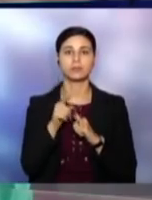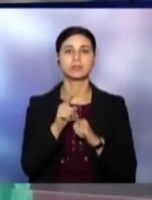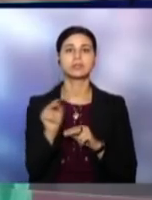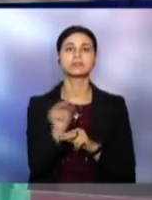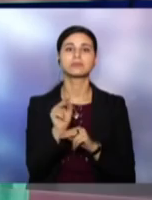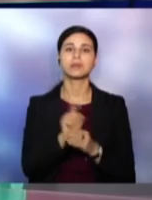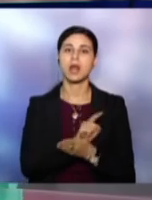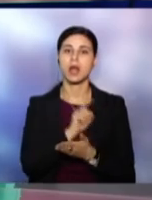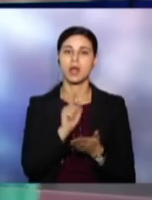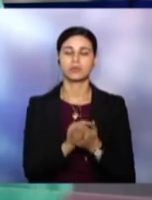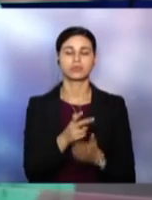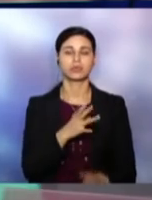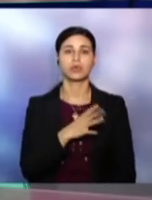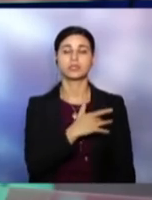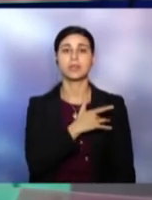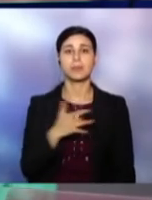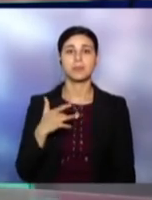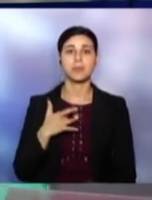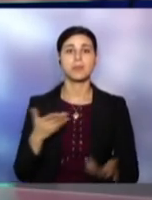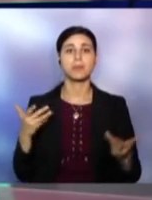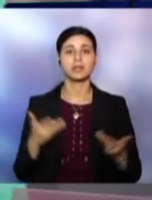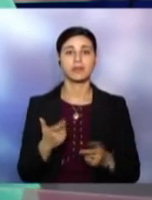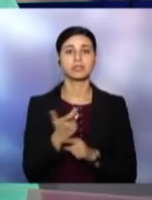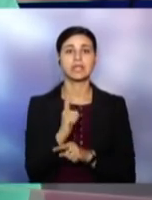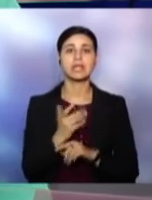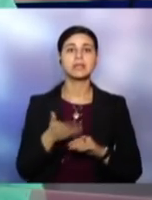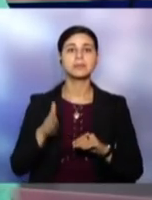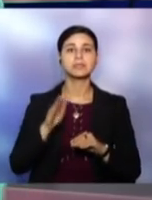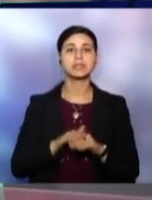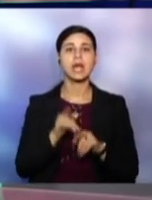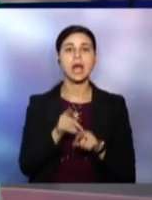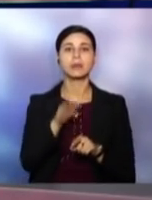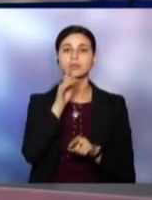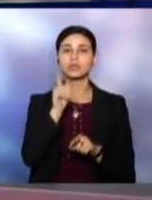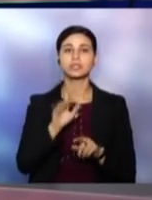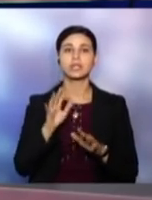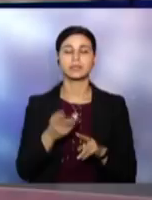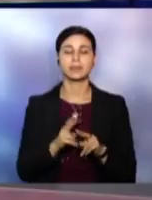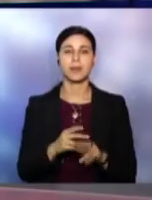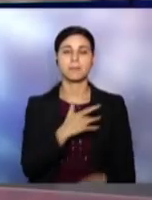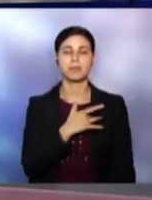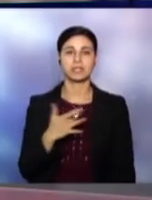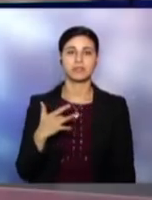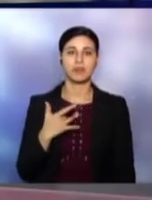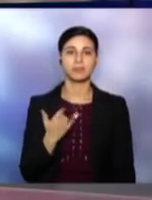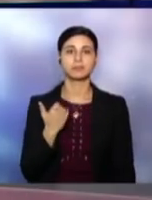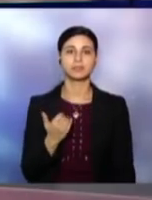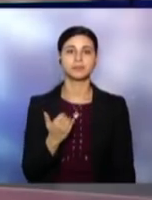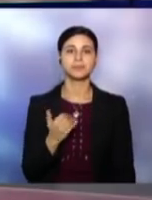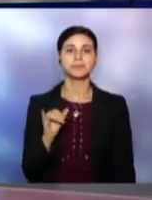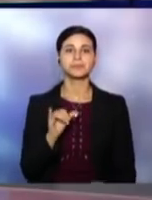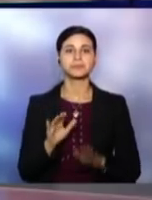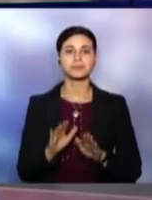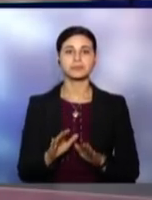იყოს დაწყებული. ანუ პნემონია იმდენად თვითონ ძიმე დაავადება, ამ შემთხვევაში რა ხდება? ამ შემთხვევაში ხდება აი ამ ფილტვების, რომელიღაც